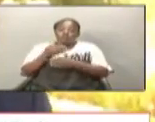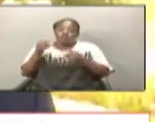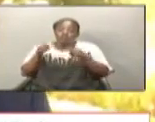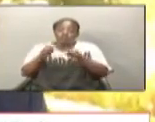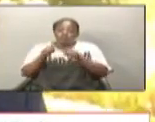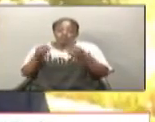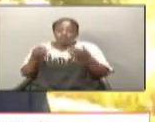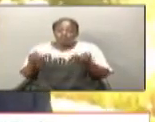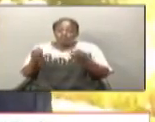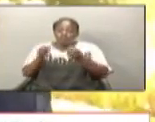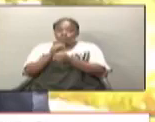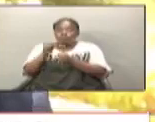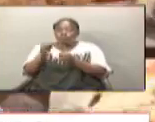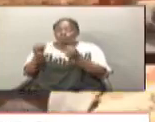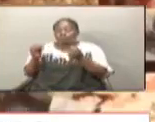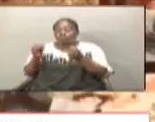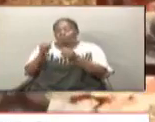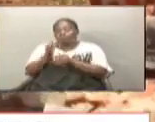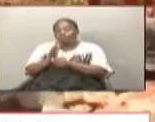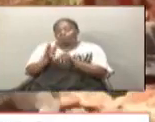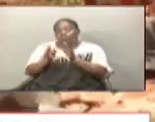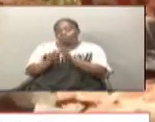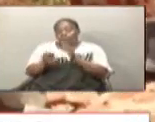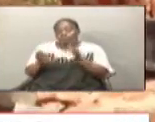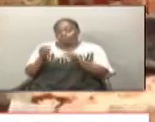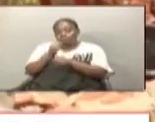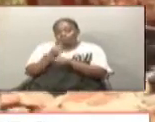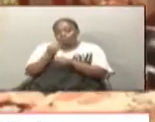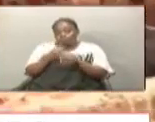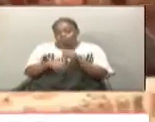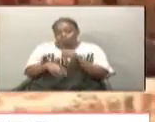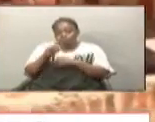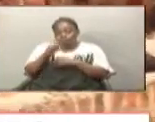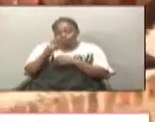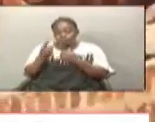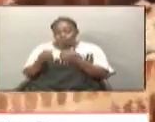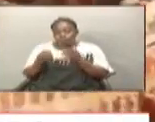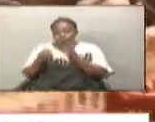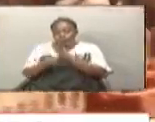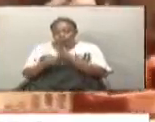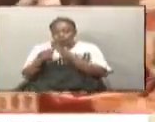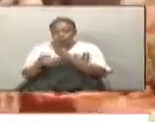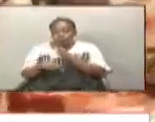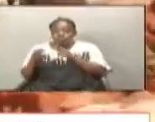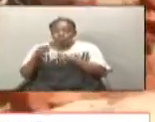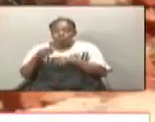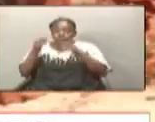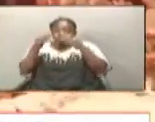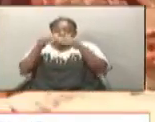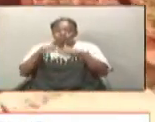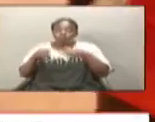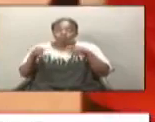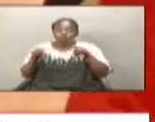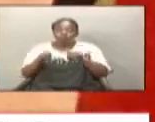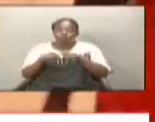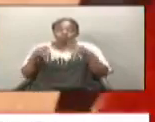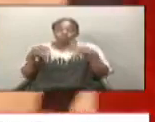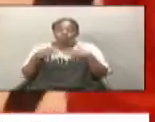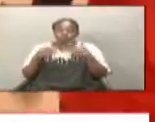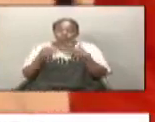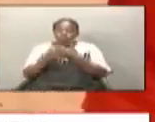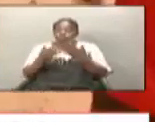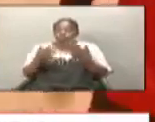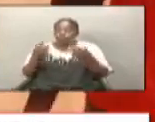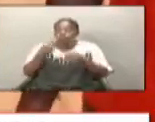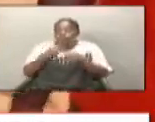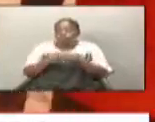basudde ebitundu ebyo byonna bye mulaba. Abawala bano bategeeza nti basuze kutebuukye olw'ensasagga eyabaddewo mu kiro era bakyali mu kutya nti essaawa yonna